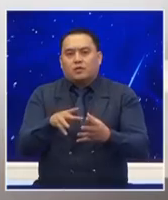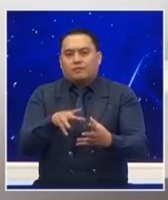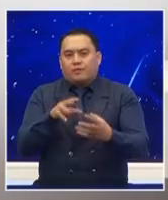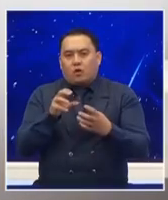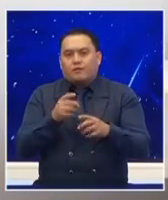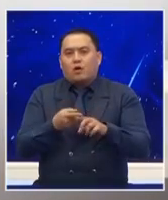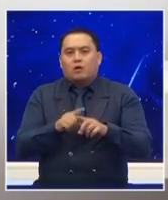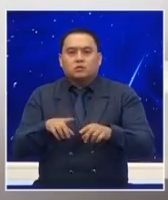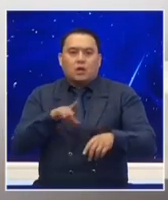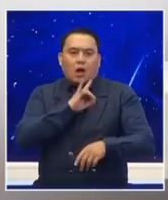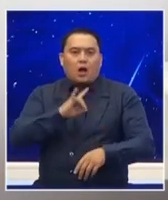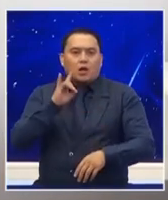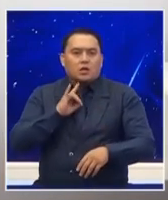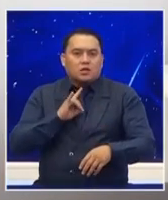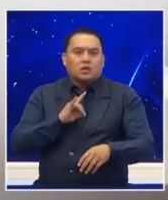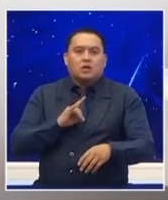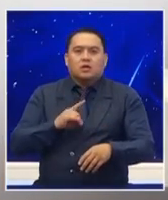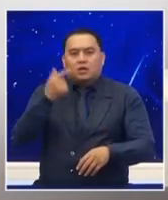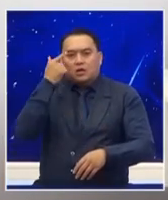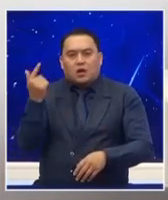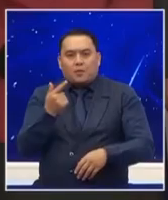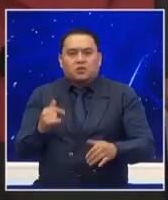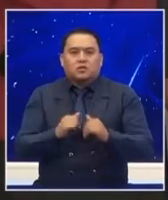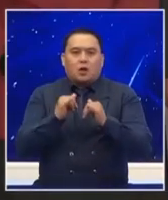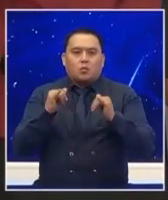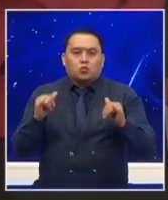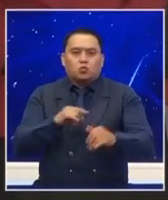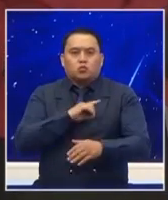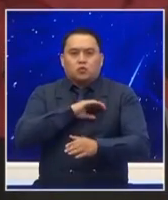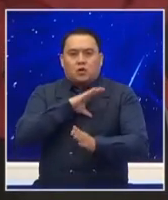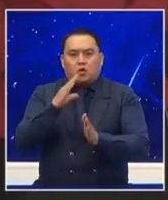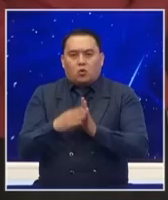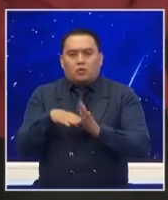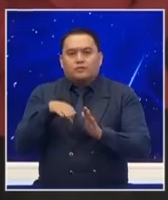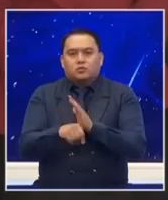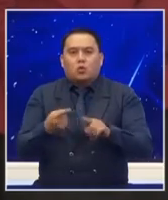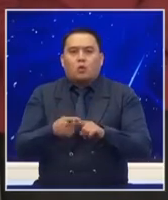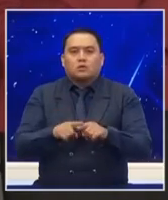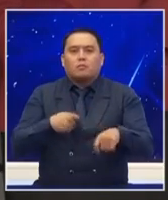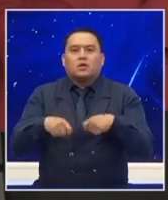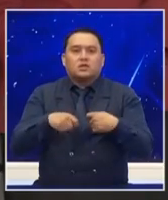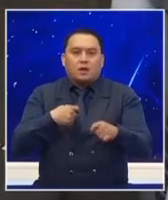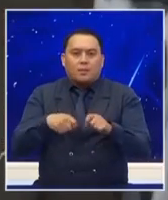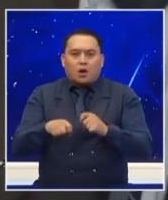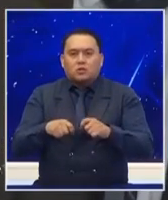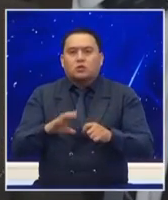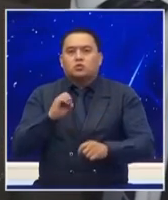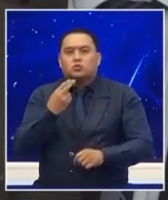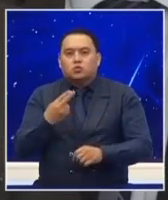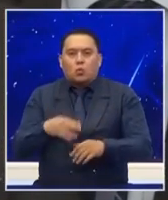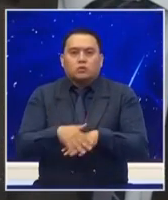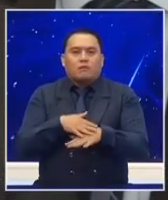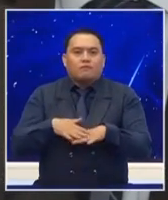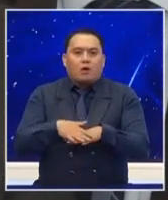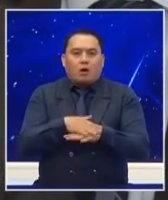мақсат ауылдағы әйелдер мен қыздардың цифрлық сауаттылығын дамытуға үлес қосу. Сондай-ақ пандемиялық дағдарыс кезінде әлеуметтік жағынан